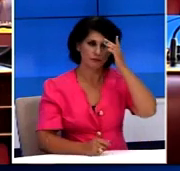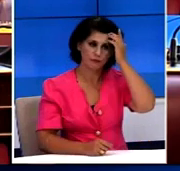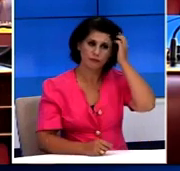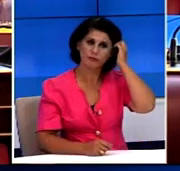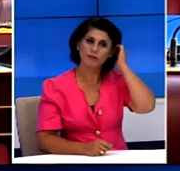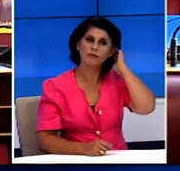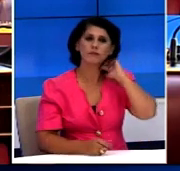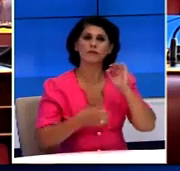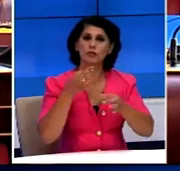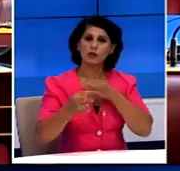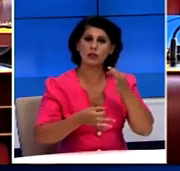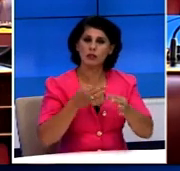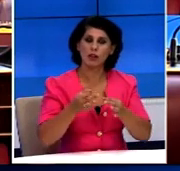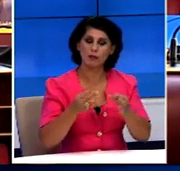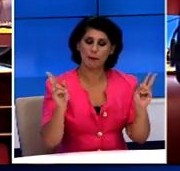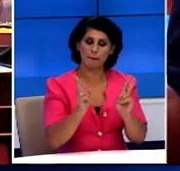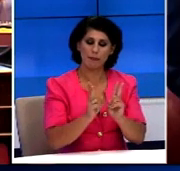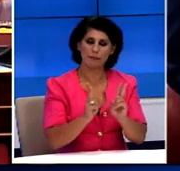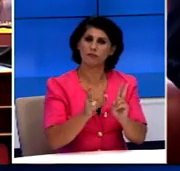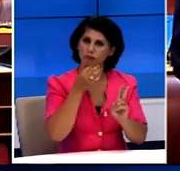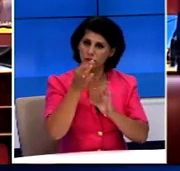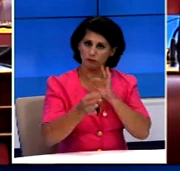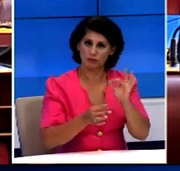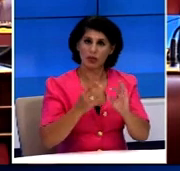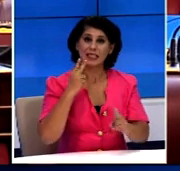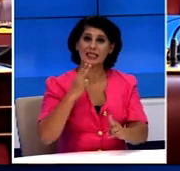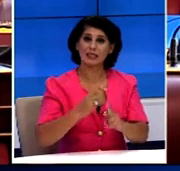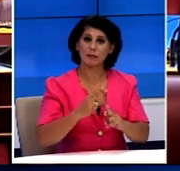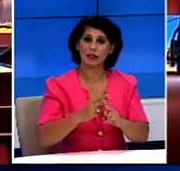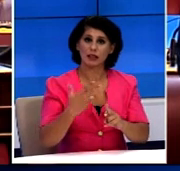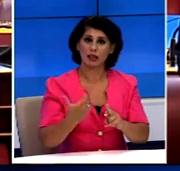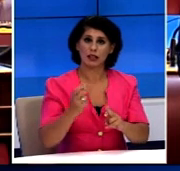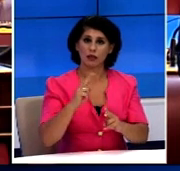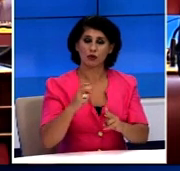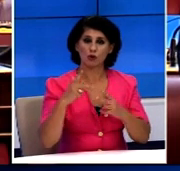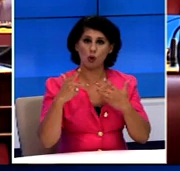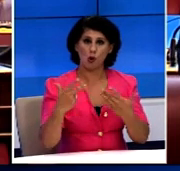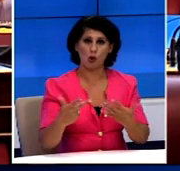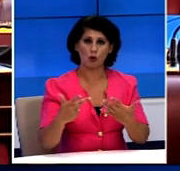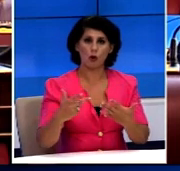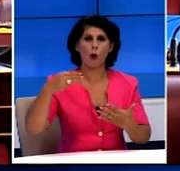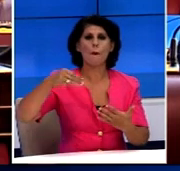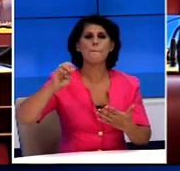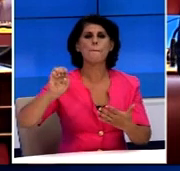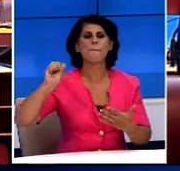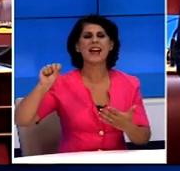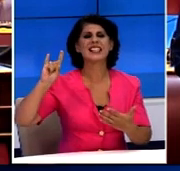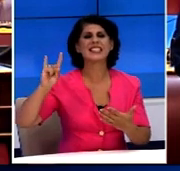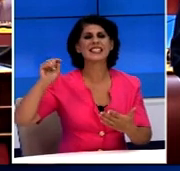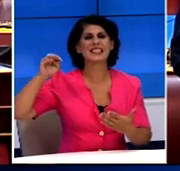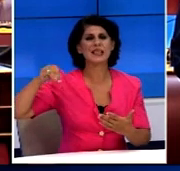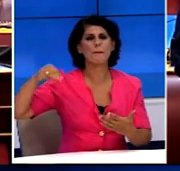ανέλησα, πιστεύω, επιγραμματικά. Το σημαντικότερο αφορά τον 28ο μεσημβρινό. Εμείς